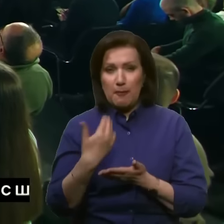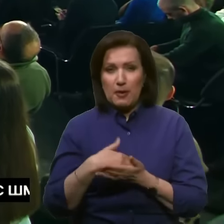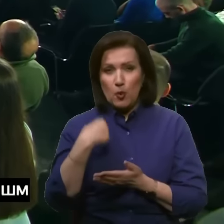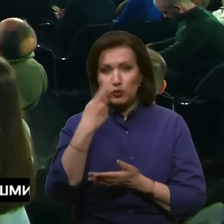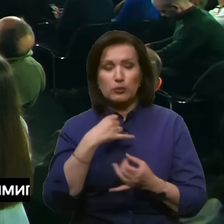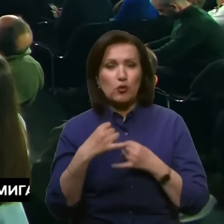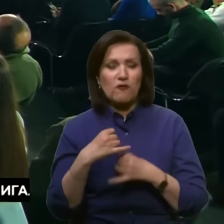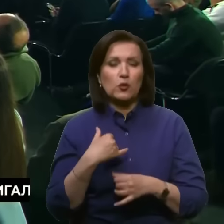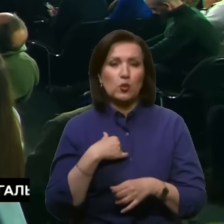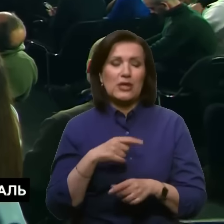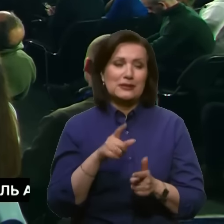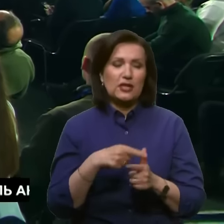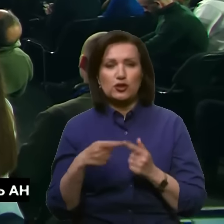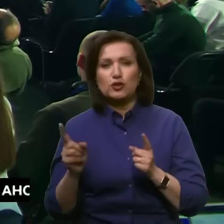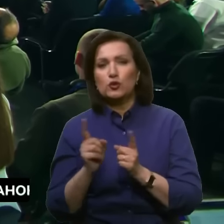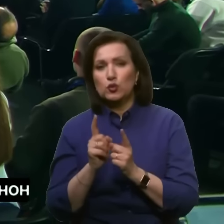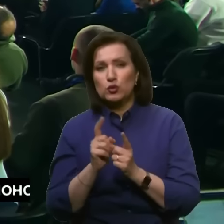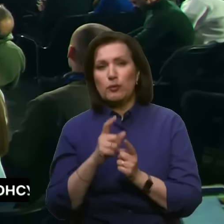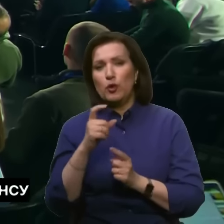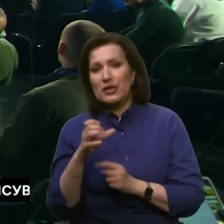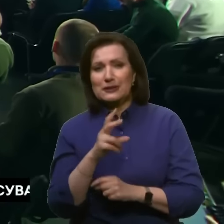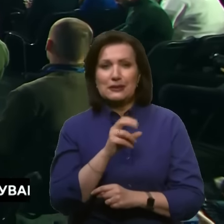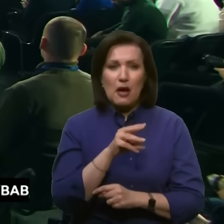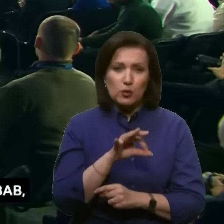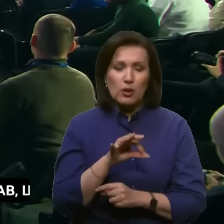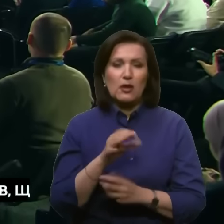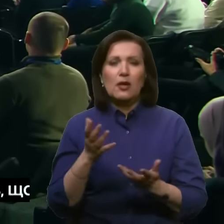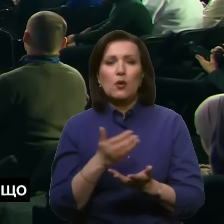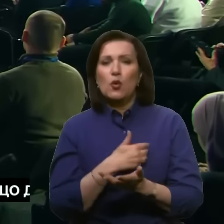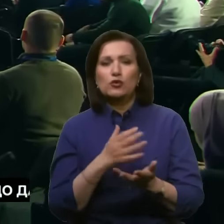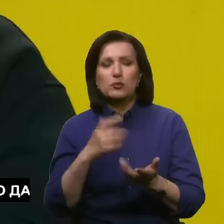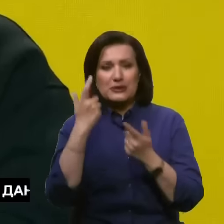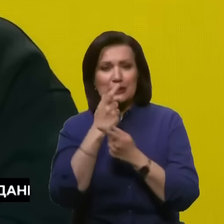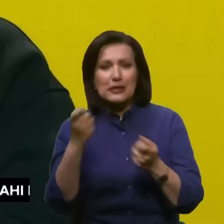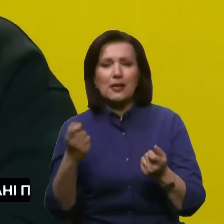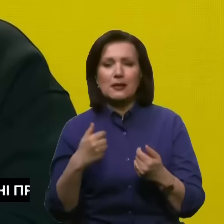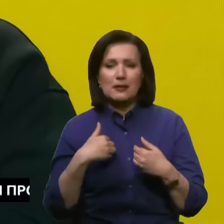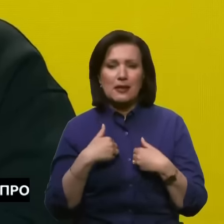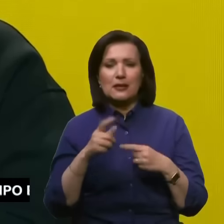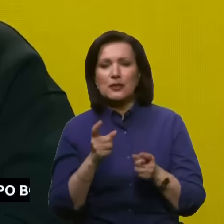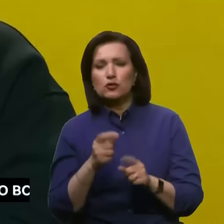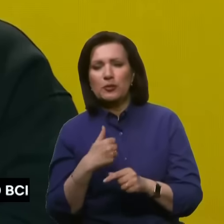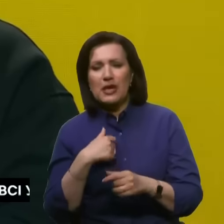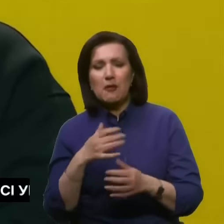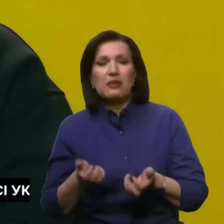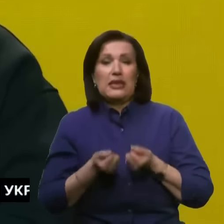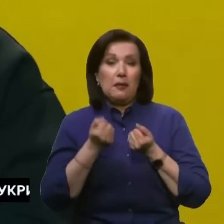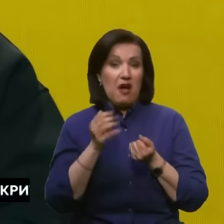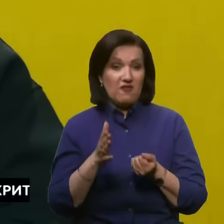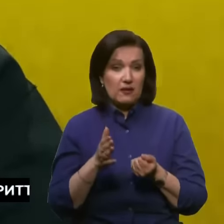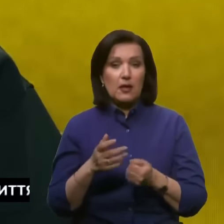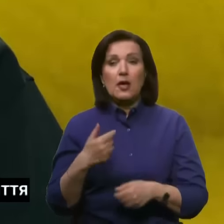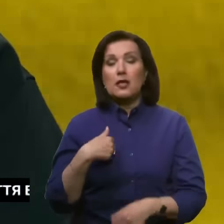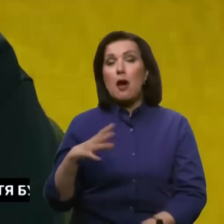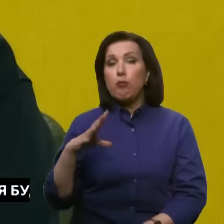особисто, говорить, у нас та чи інша зустріч по ЄС або НАТО, які ти хочеш, щоб сигнали, де ти хочеш, щоб я тебе підтримав.